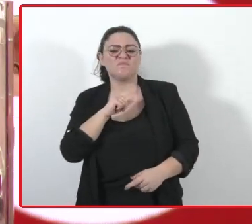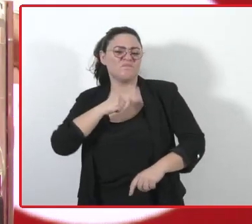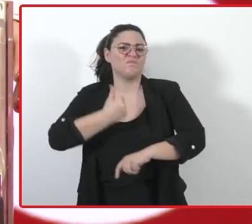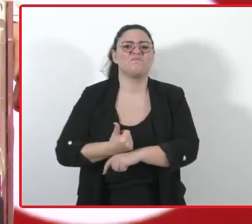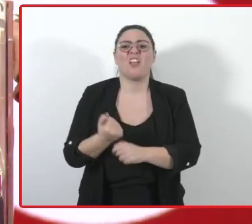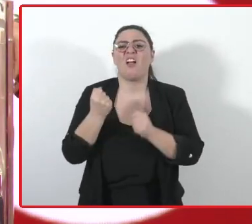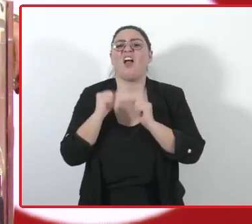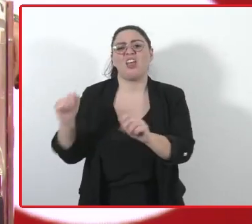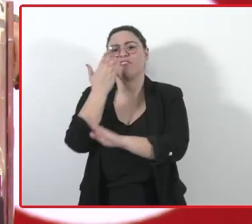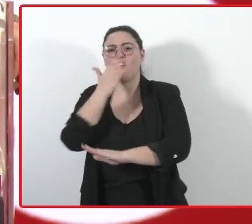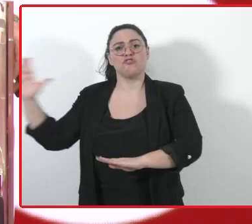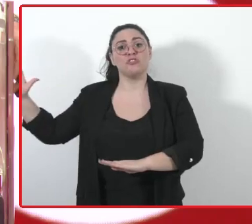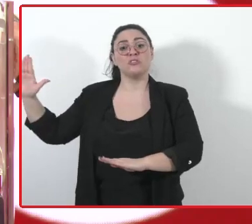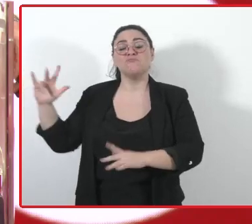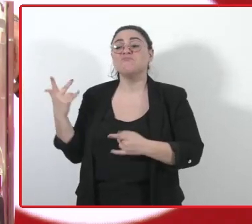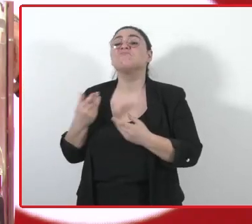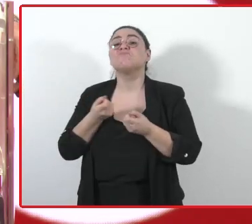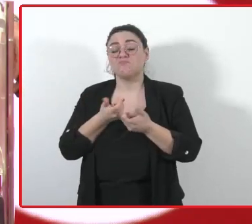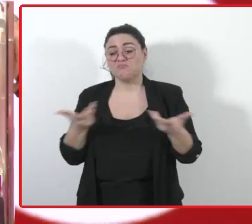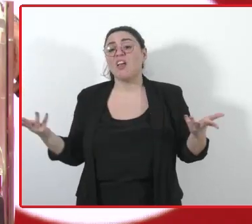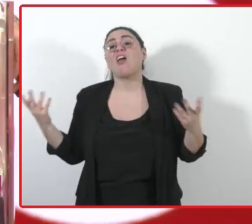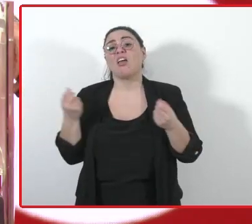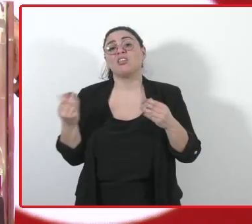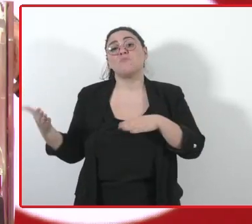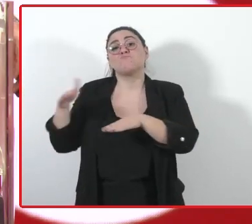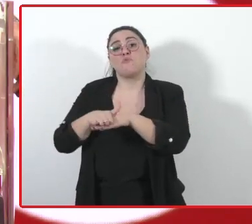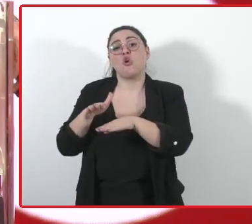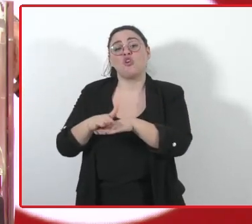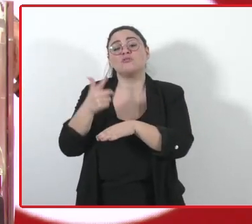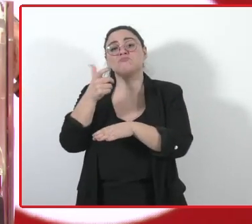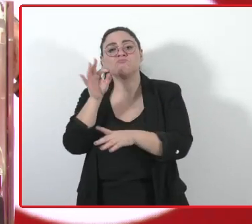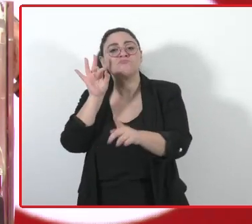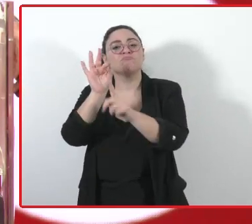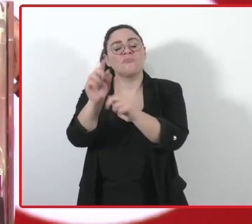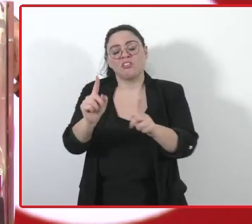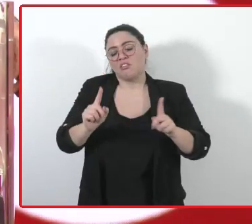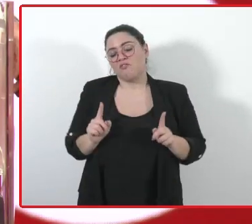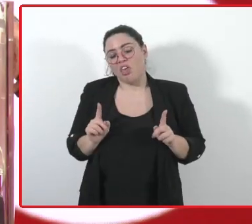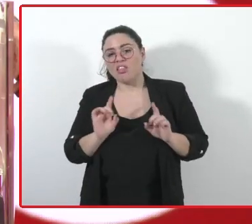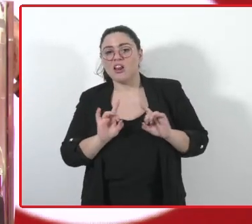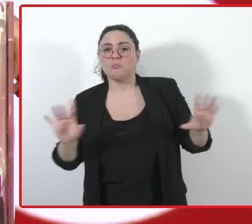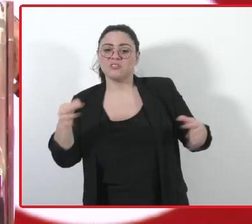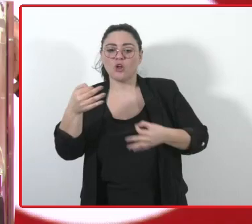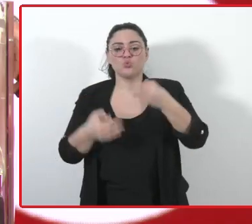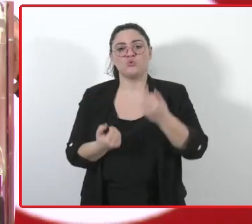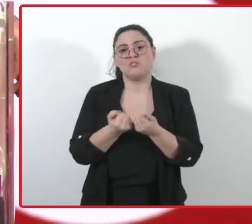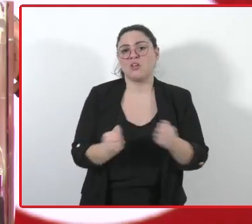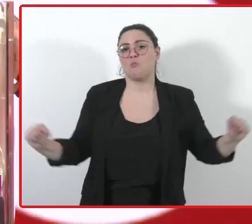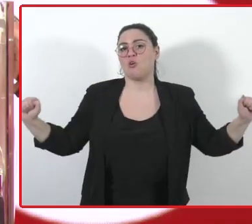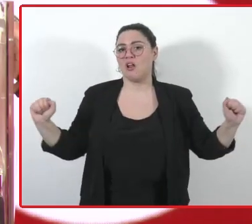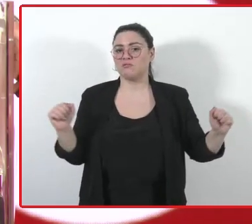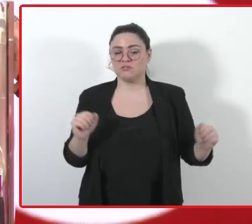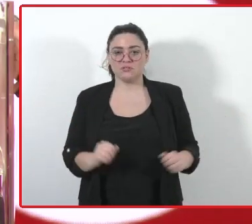spesso pagato con la loro vita per difendere gli ideali di libertà di giustizia e di democrazia e in quanto